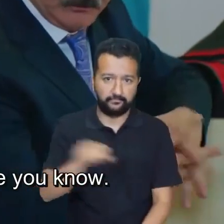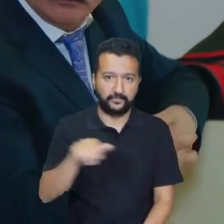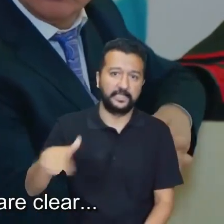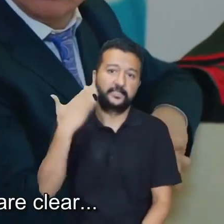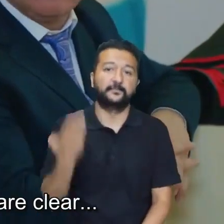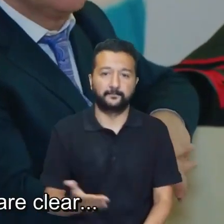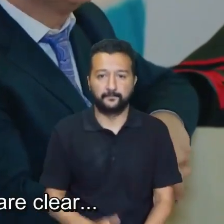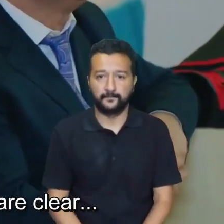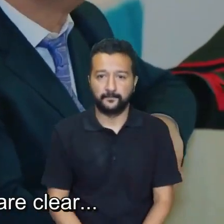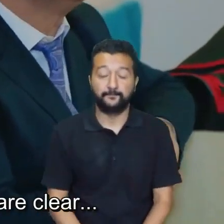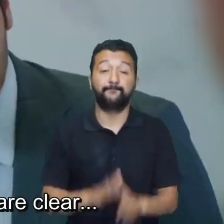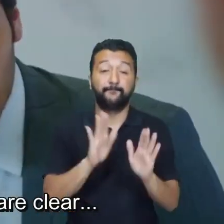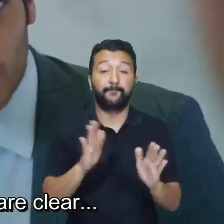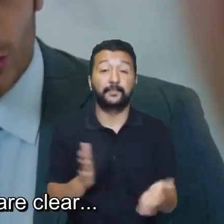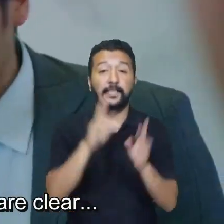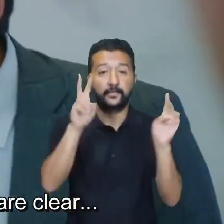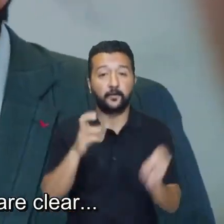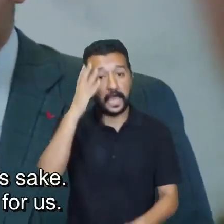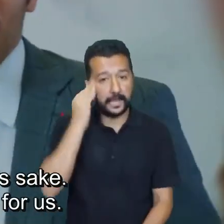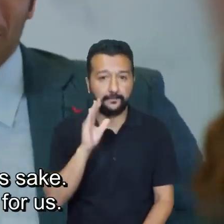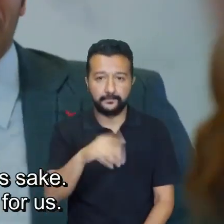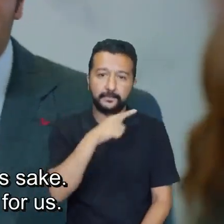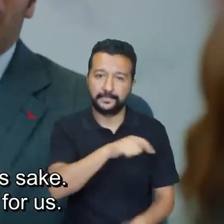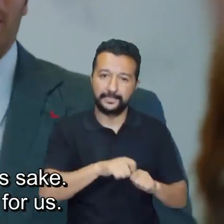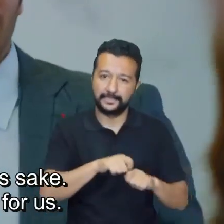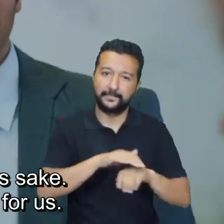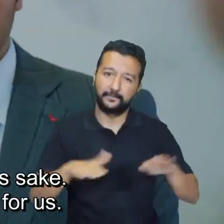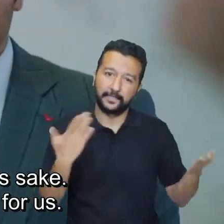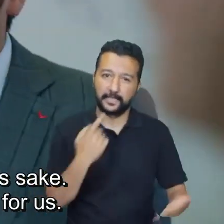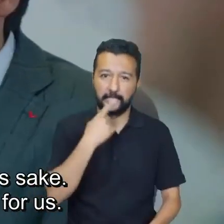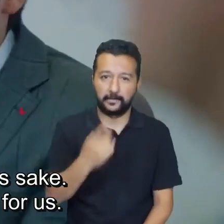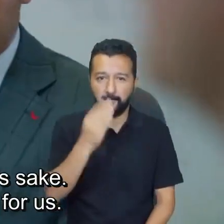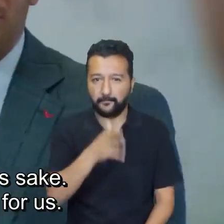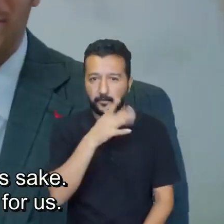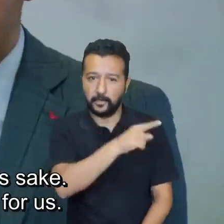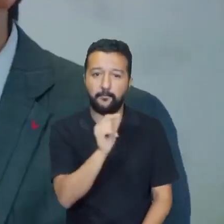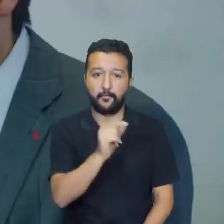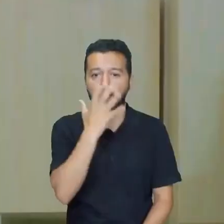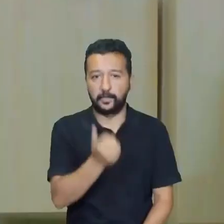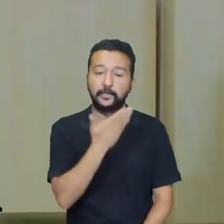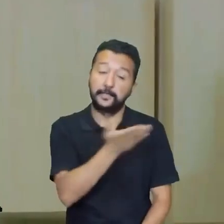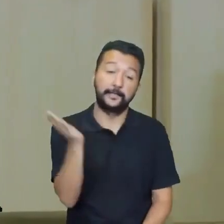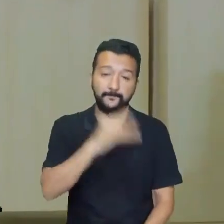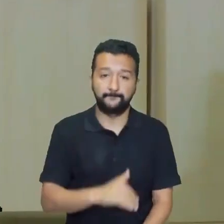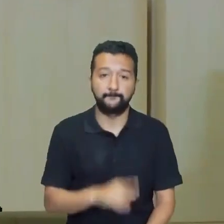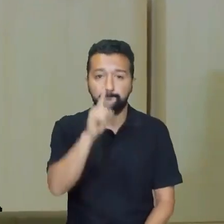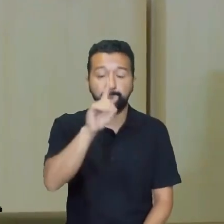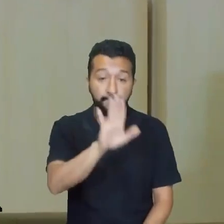çıktım. Neyse, mevzular belli olduğuna göre ya şu işi bitirelim Allah aşkınıza. Ha? Malum memur bizi bekliyor.